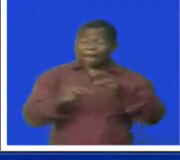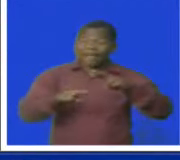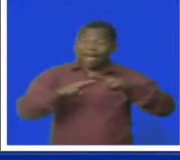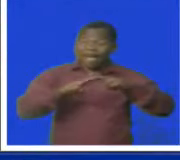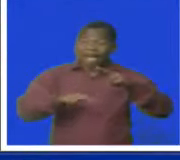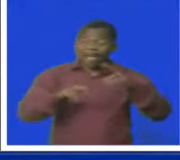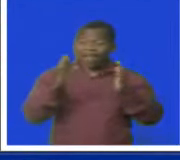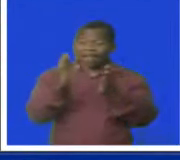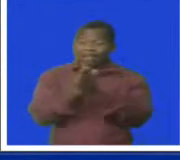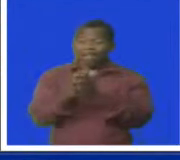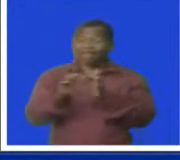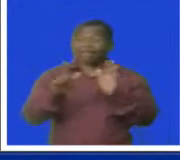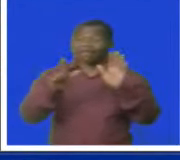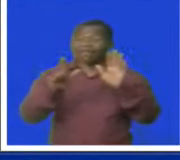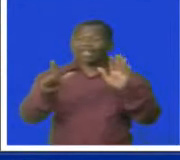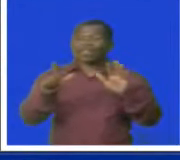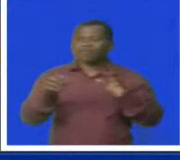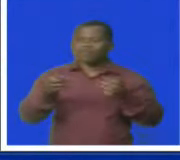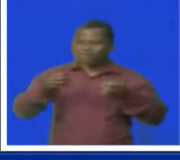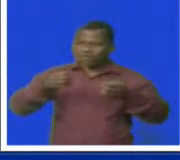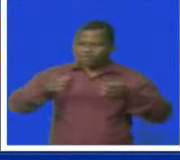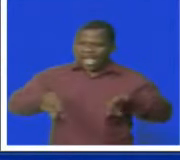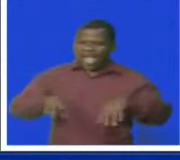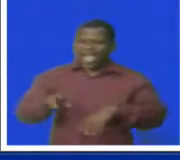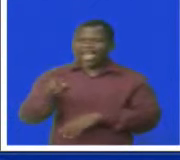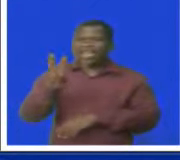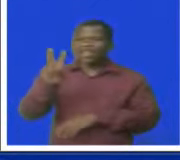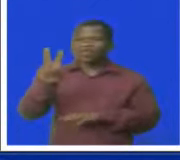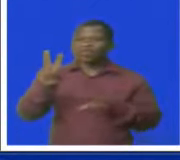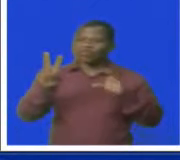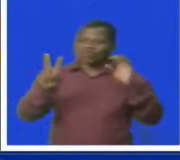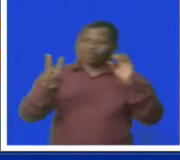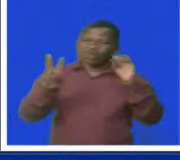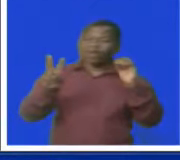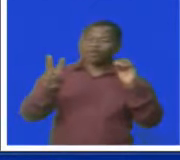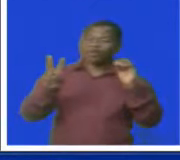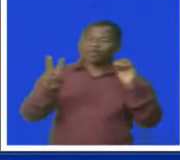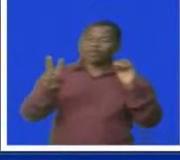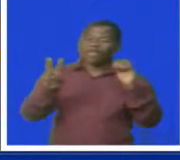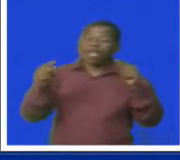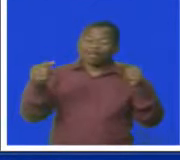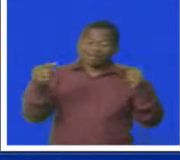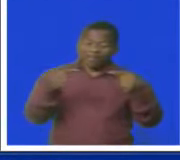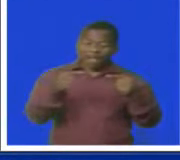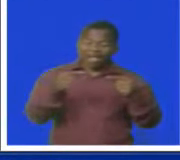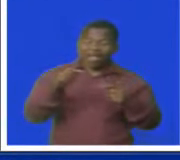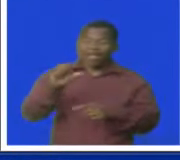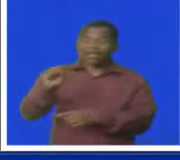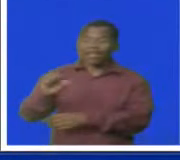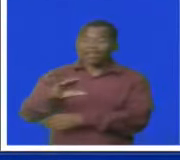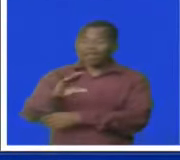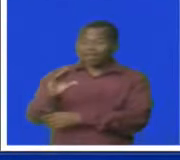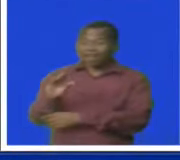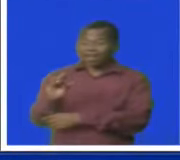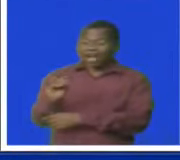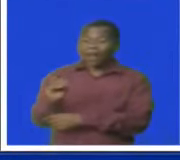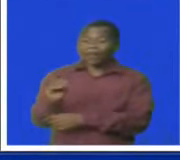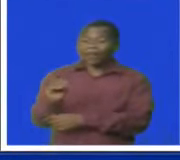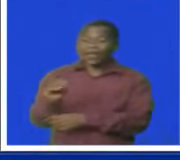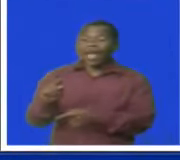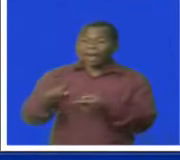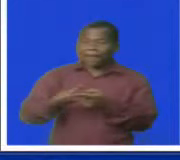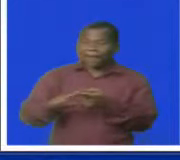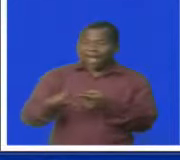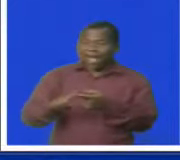nesikhombisa likhale phasi ngemagoli lamabili ecanzeni nalidlala nelikhetselo laseNingizimu Afrika ngaphasi kwemidlalo yeCOSAFA